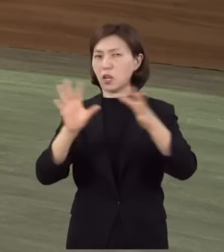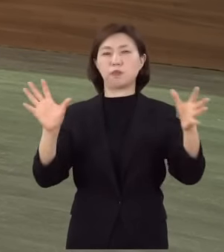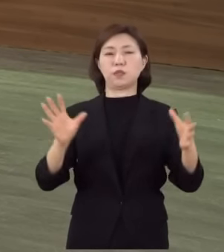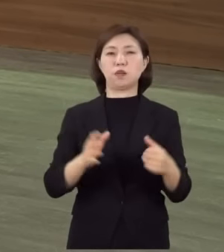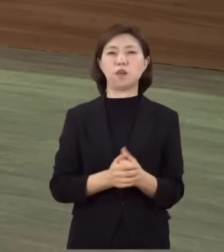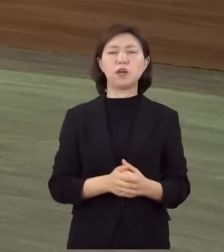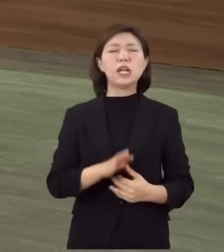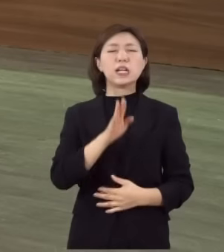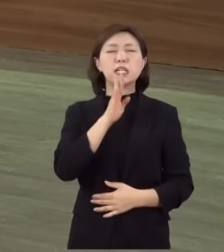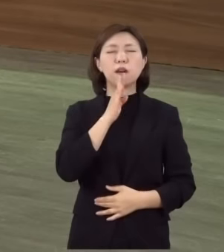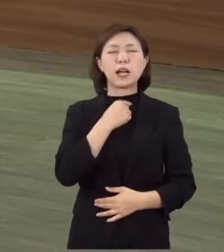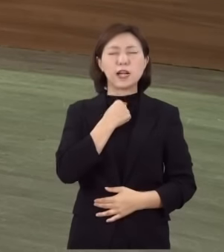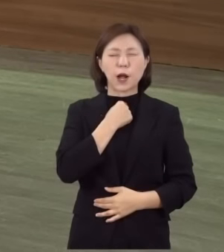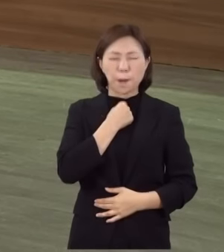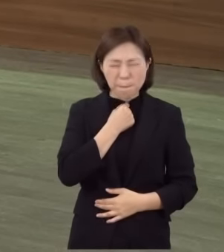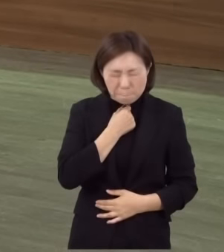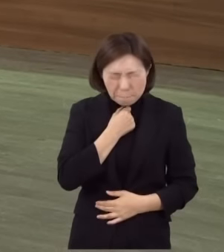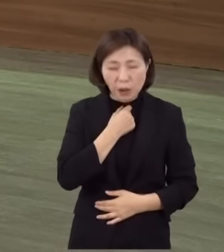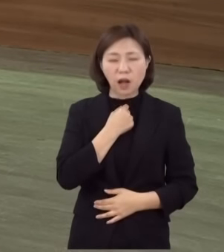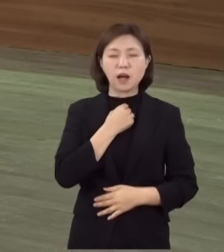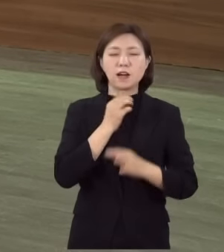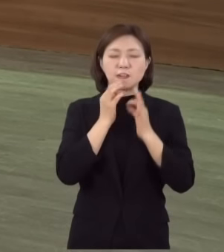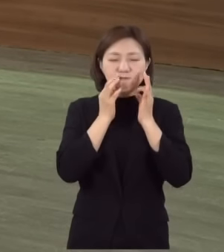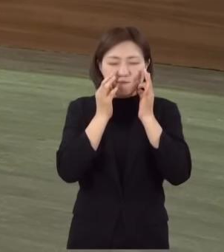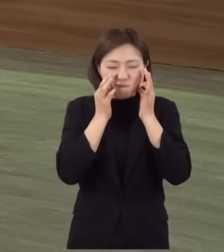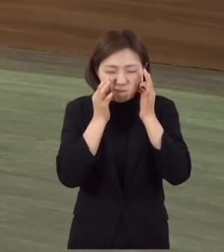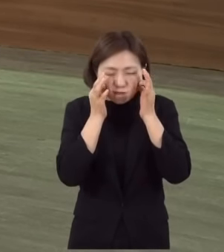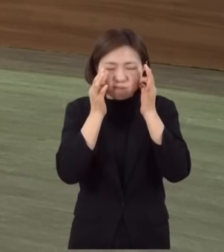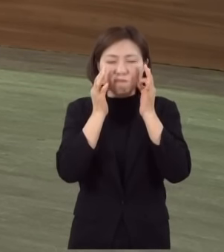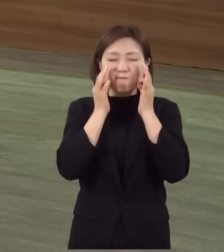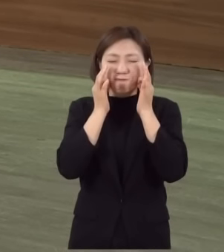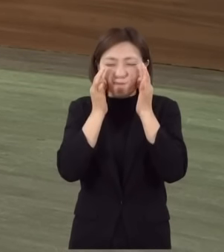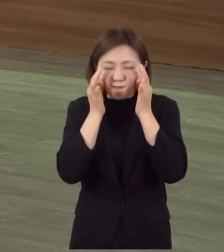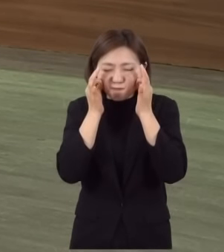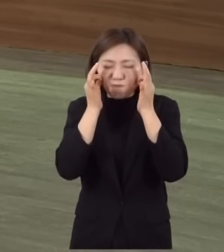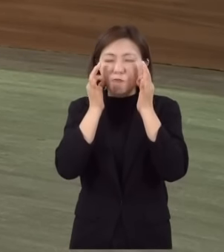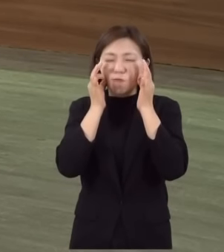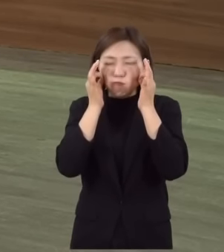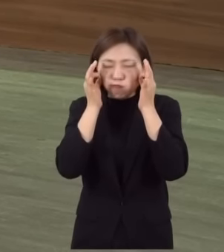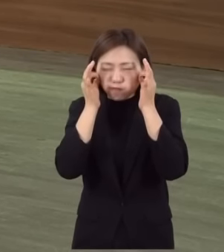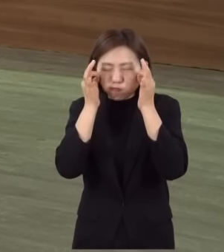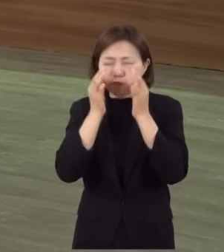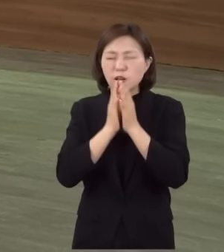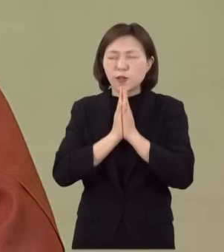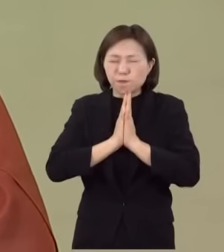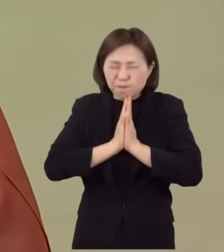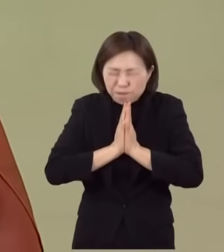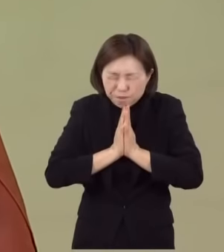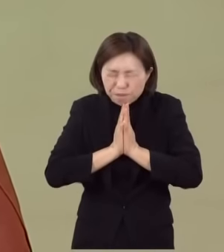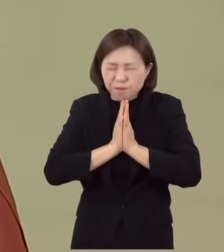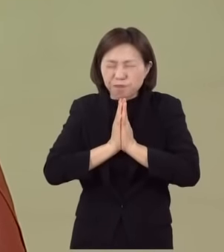부르건 그 간절하고 정성스러운 마음 그게 핵심입니다